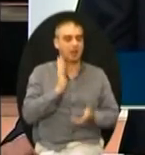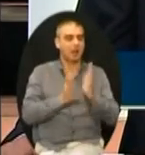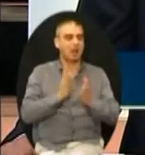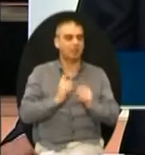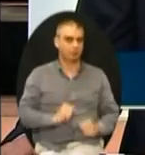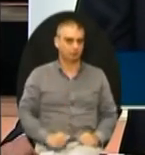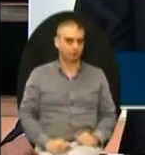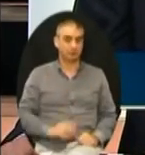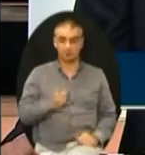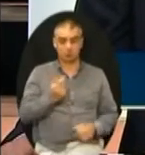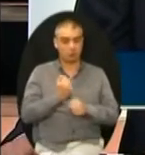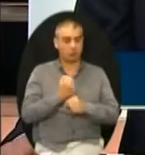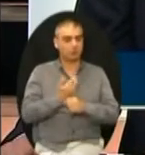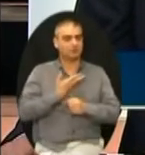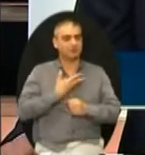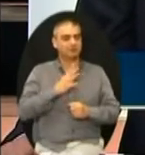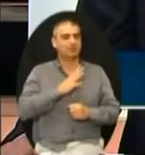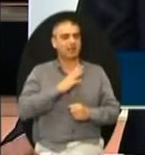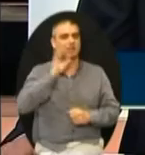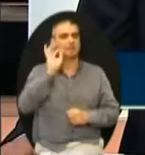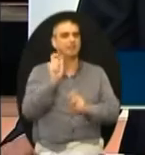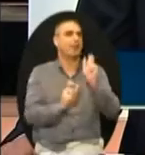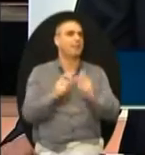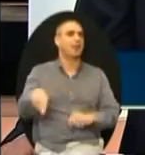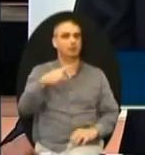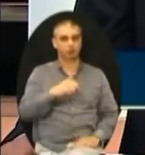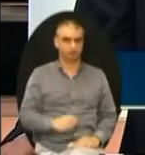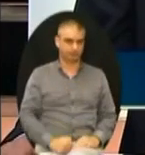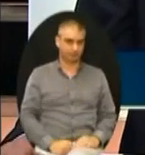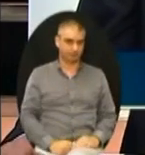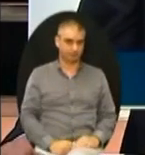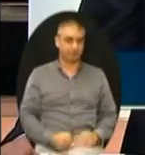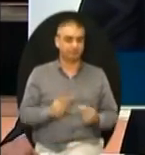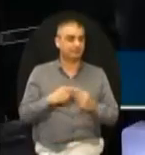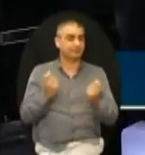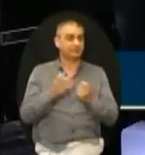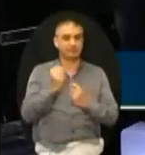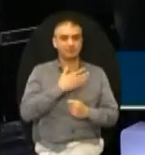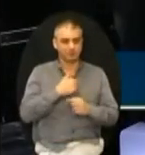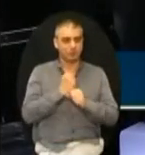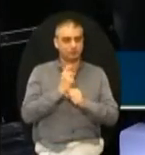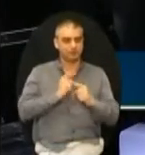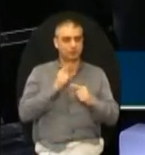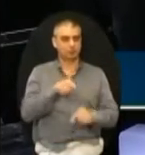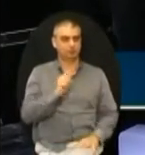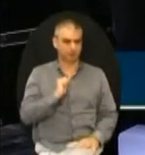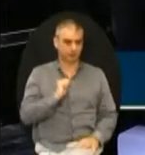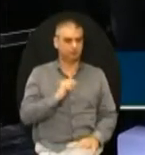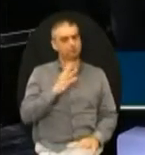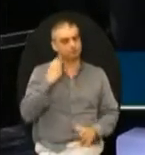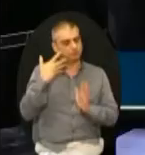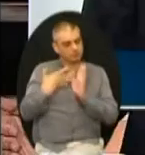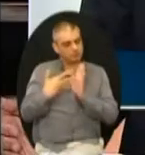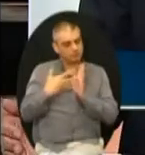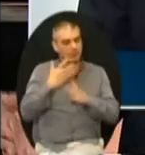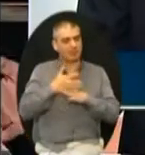לאלימות. האם הוא מייצר סכנה לפגיעה באנשים. וקמפיין אם תרצו עושה בדיוק את זה. בואו ננתח